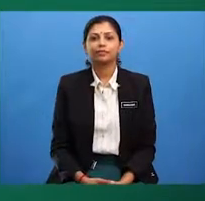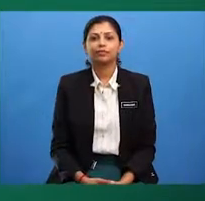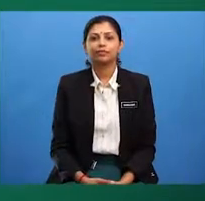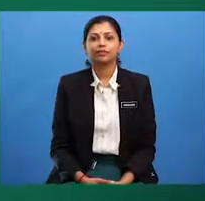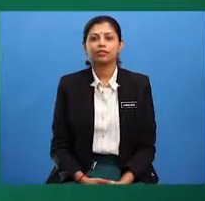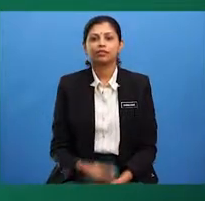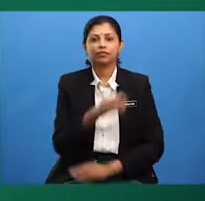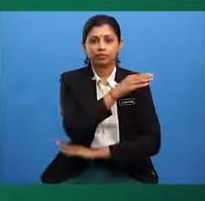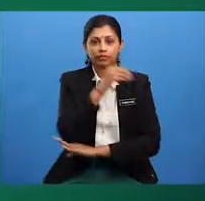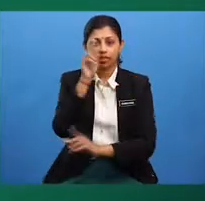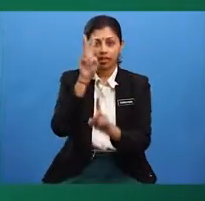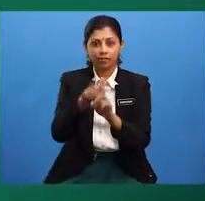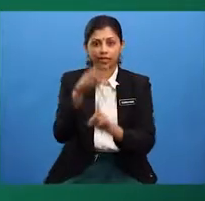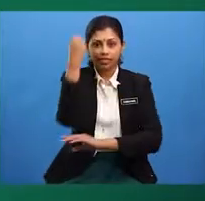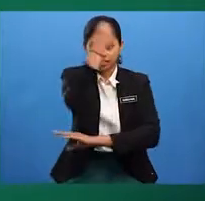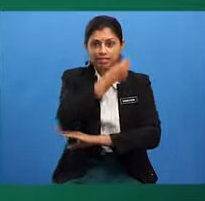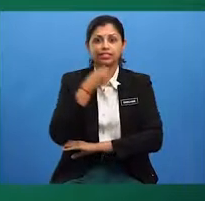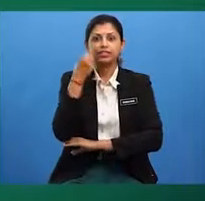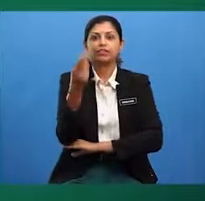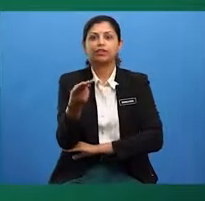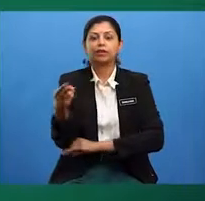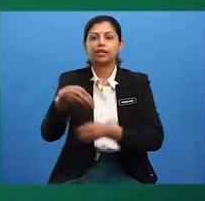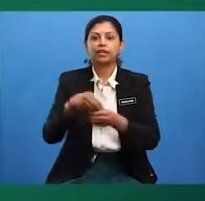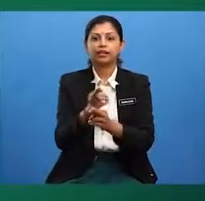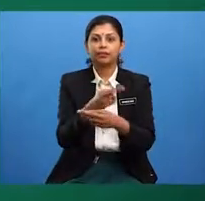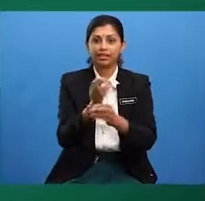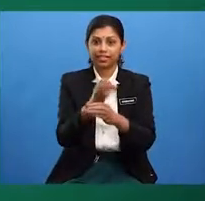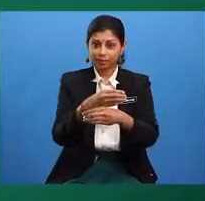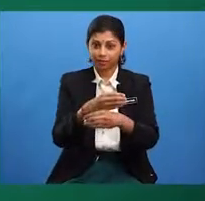dan aplikasi sifat bahan dalam reka cipta.